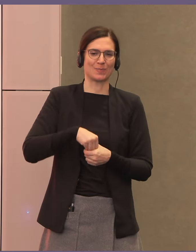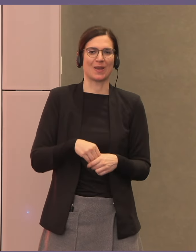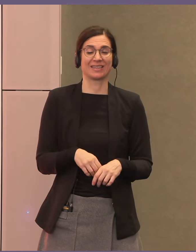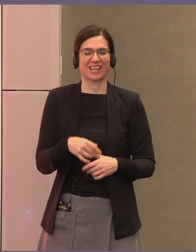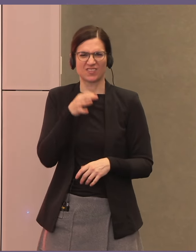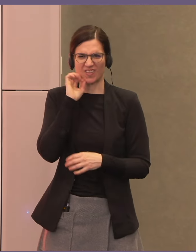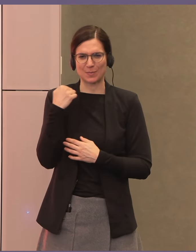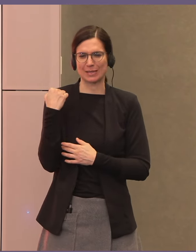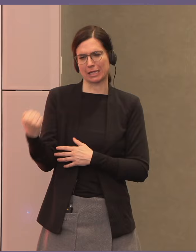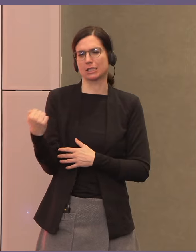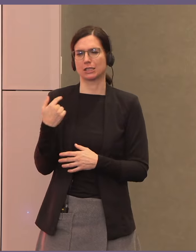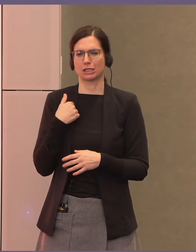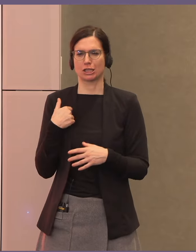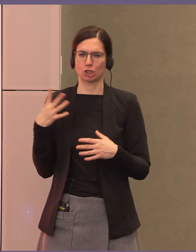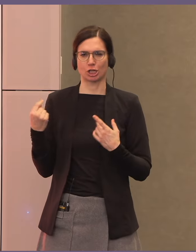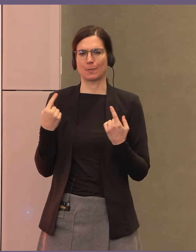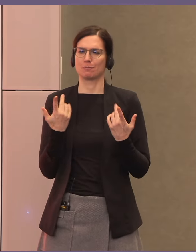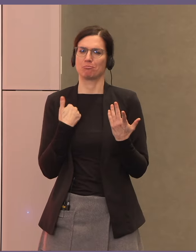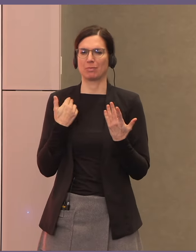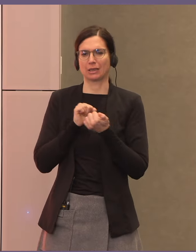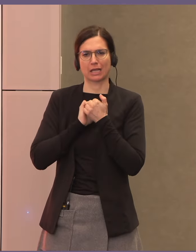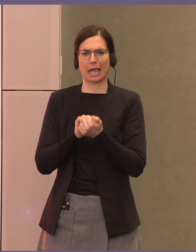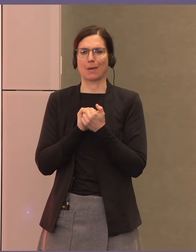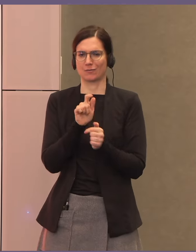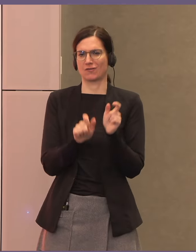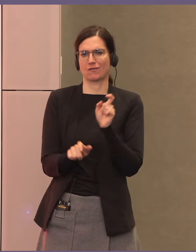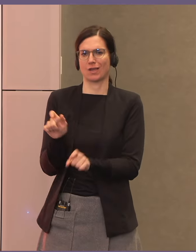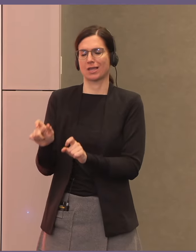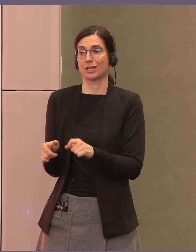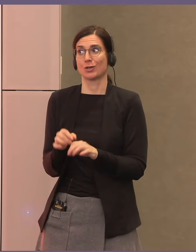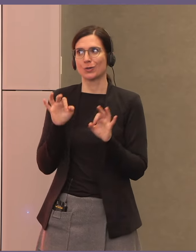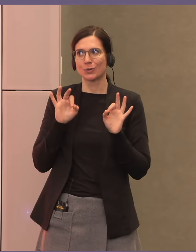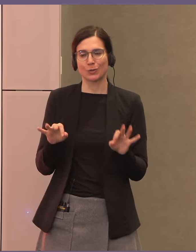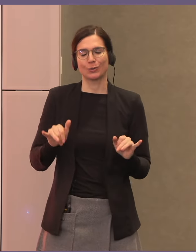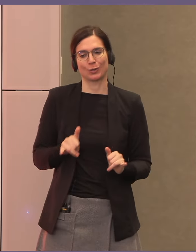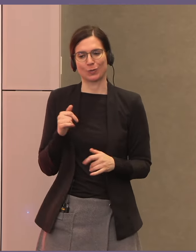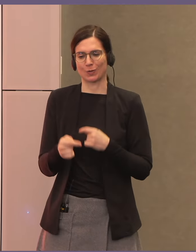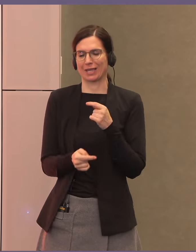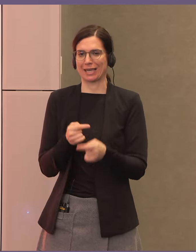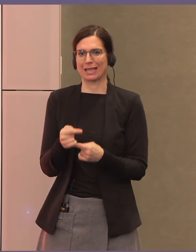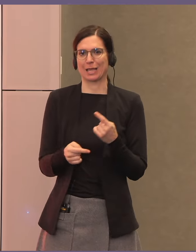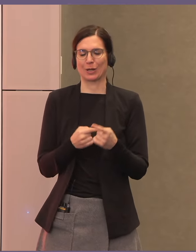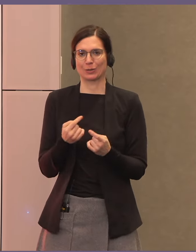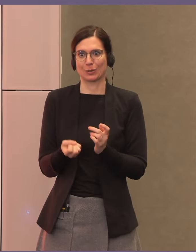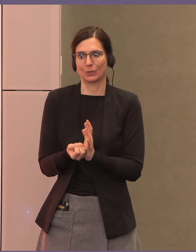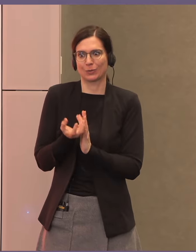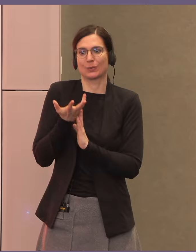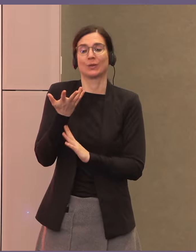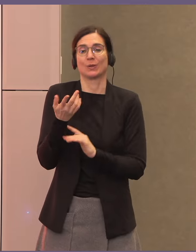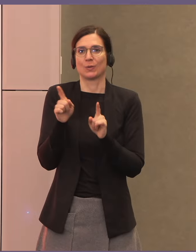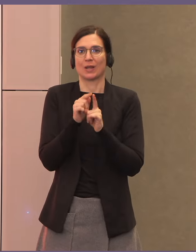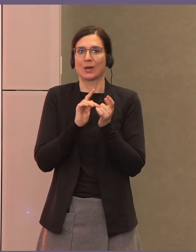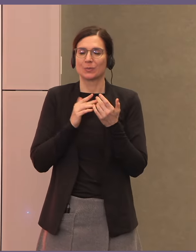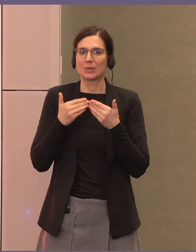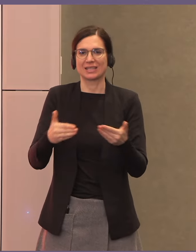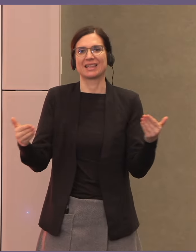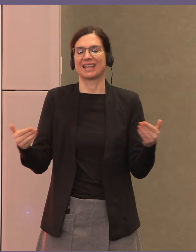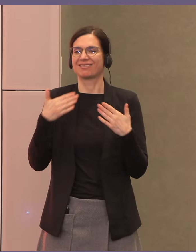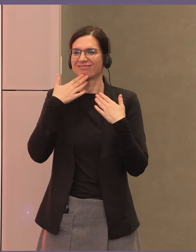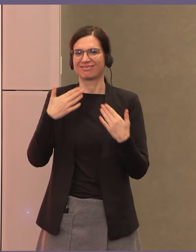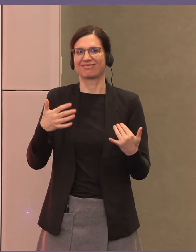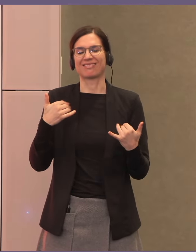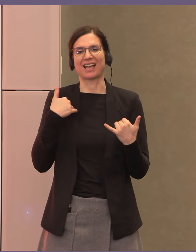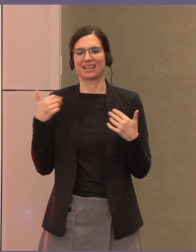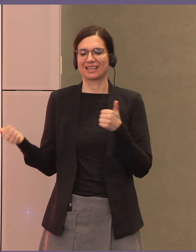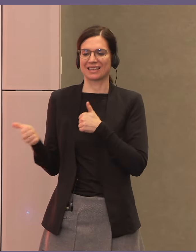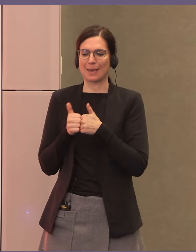feministische Mitstreiter seid und es ist gut dass ihr eine junge Generation präsentiert danke dass ihr an